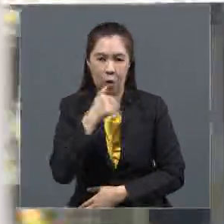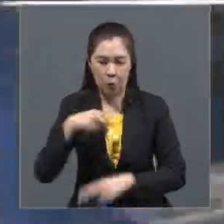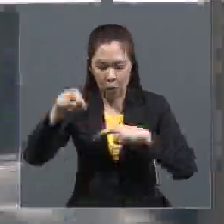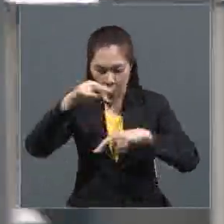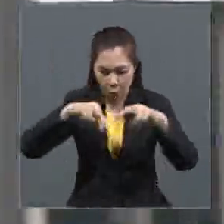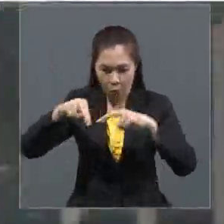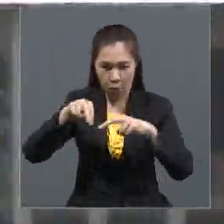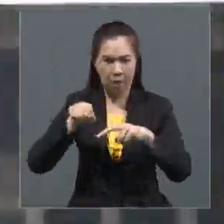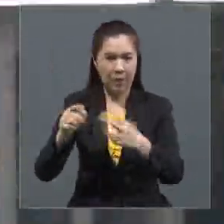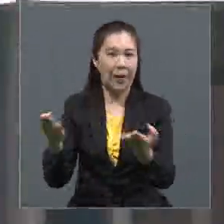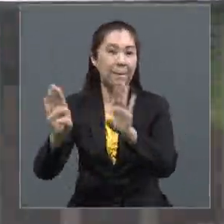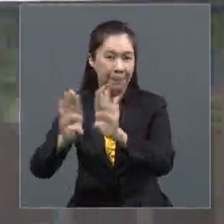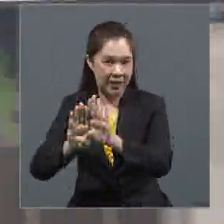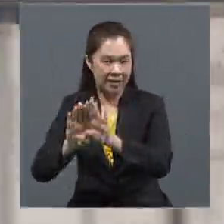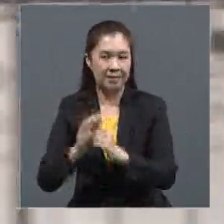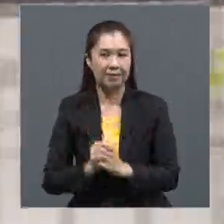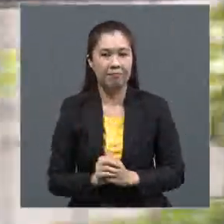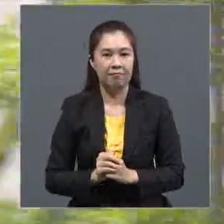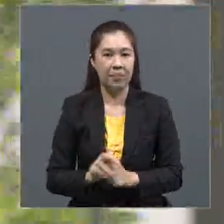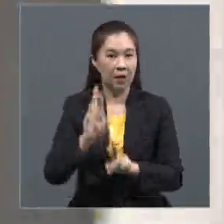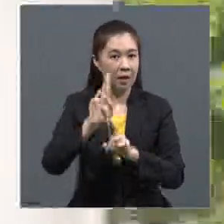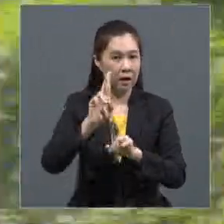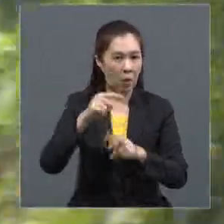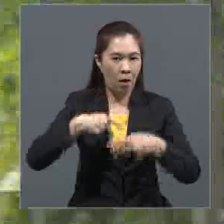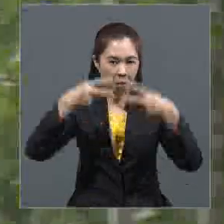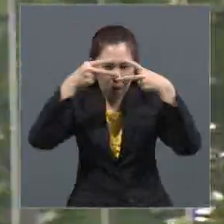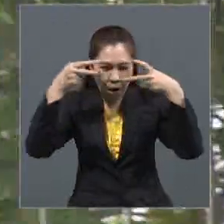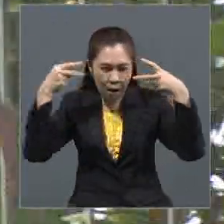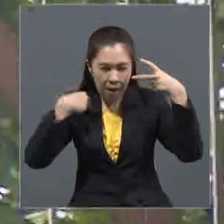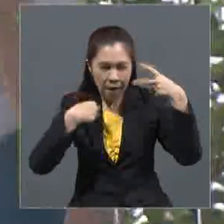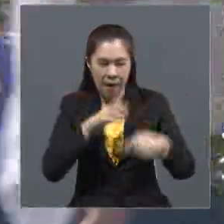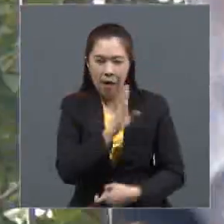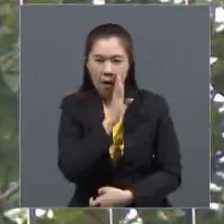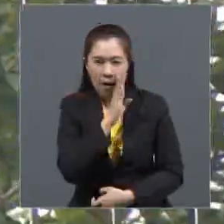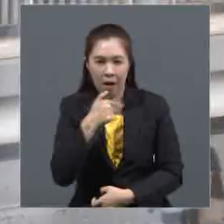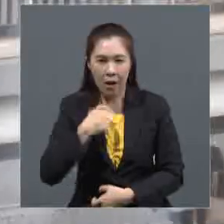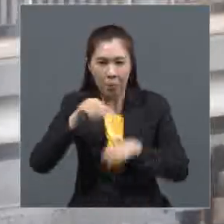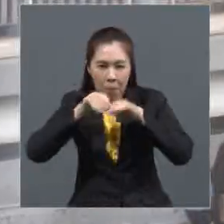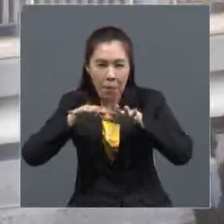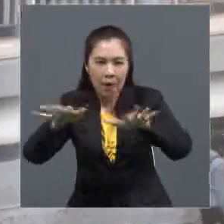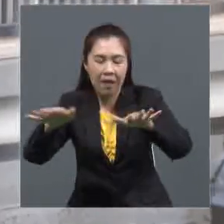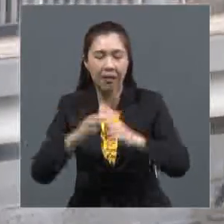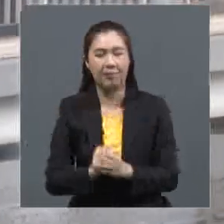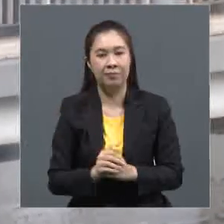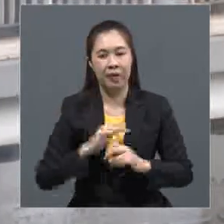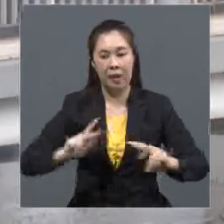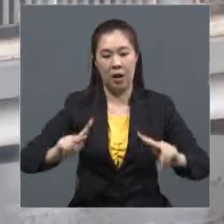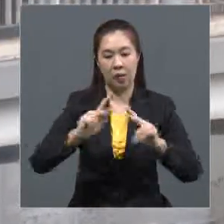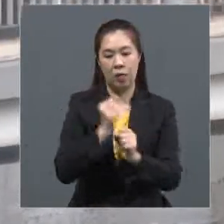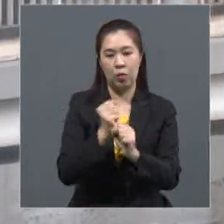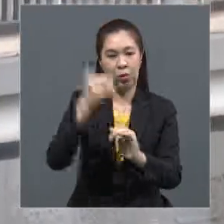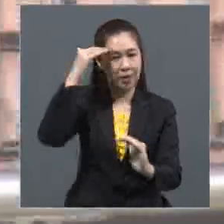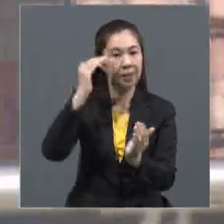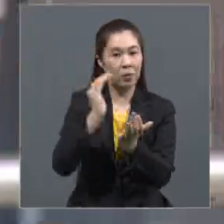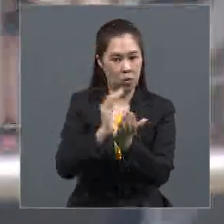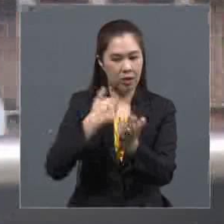สอบแล้วก็ปิดกันโดยเฉพาะการเฝ้าระวังมิจฉาชีพแอบอ้างโครงการ Digital walletกระทรวง deร่วมกับสำนักงานตำรวจแห่ง